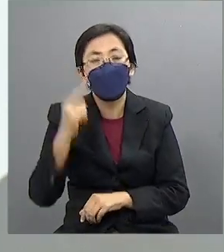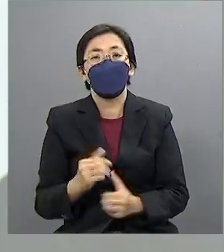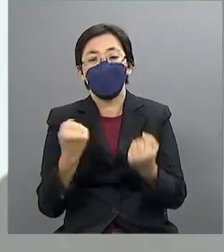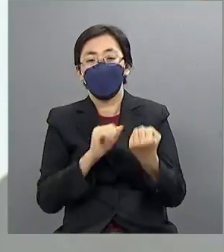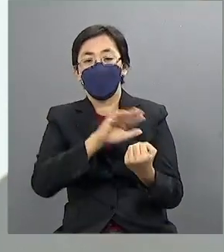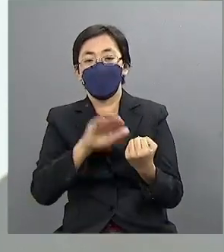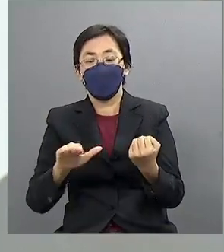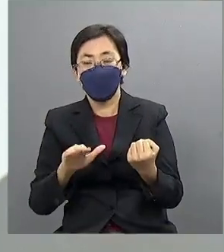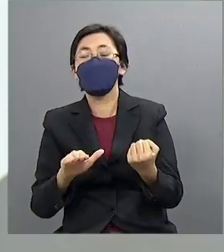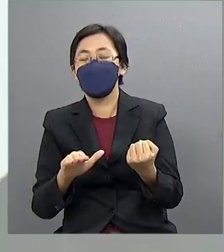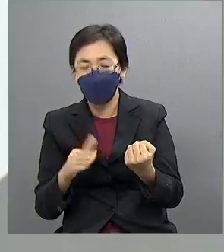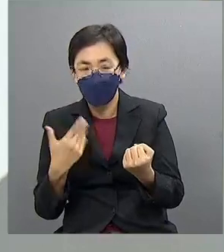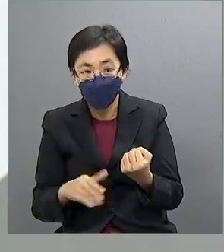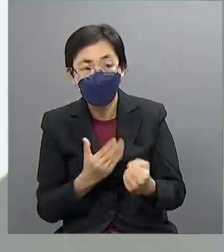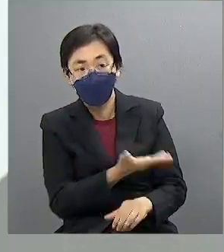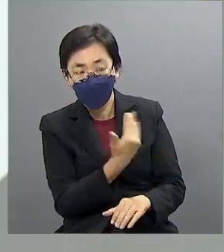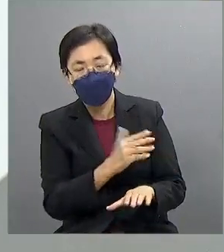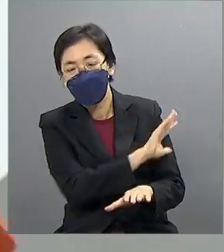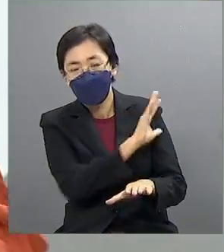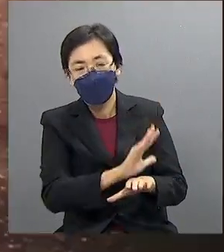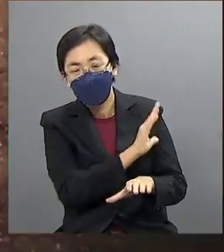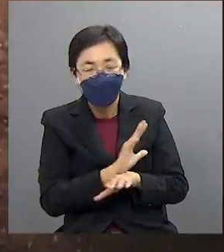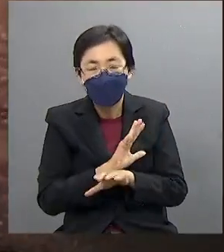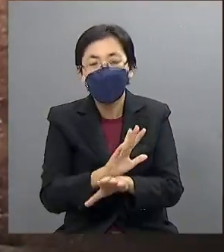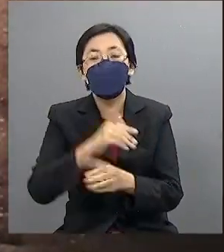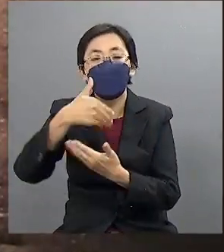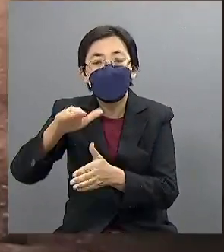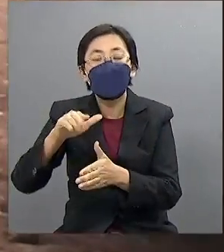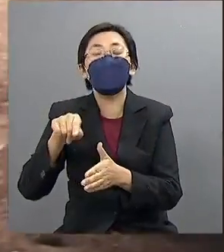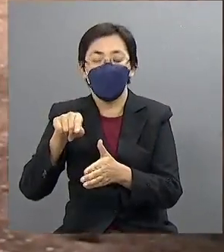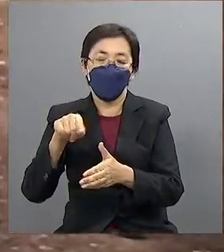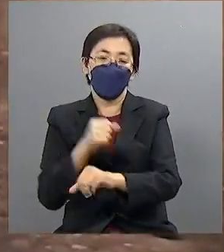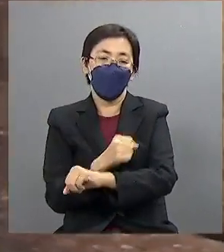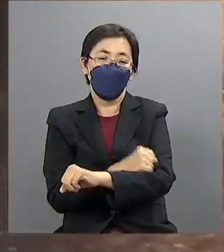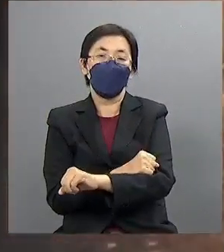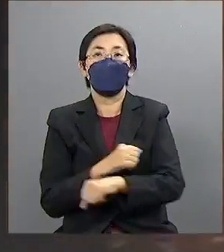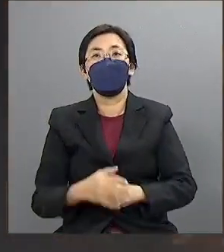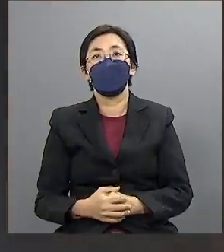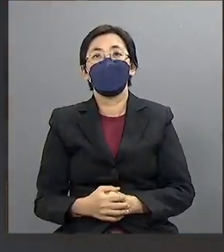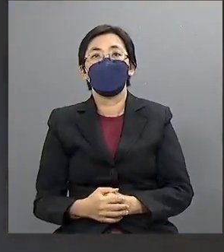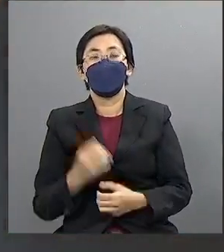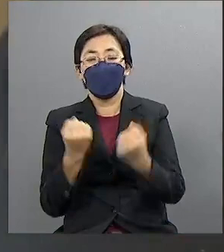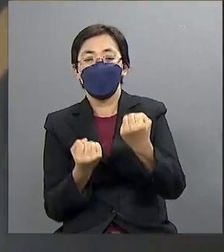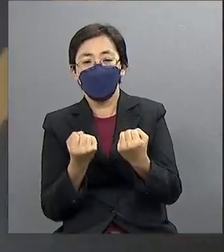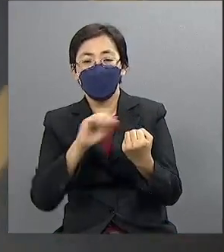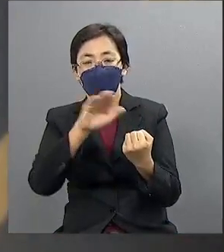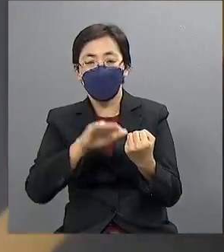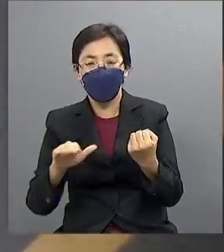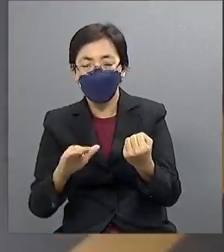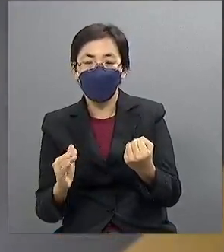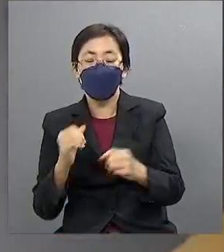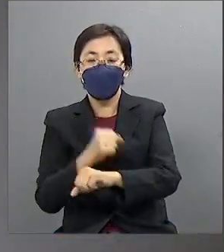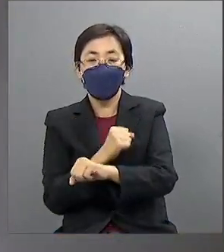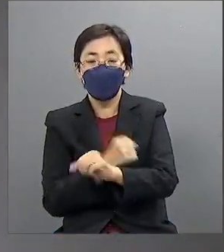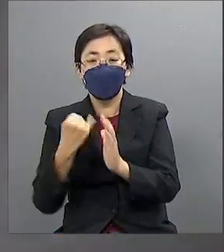เพื่อใช้สำหรับการขนส่งแรงงานโดยเฉพาะค่ะอ่ะนะสวัสติเหตุรถยนต์กระบะขนแรงงานผิดกฎหมาย